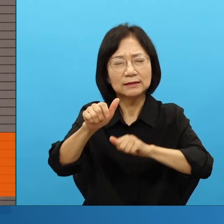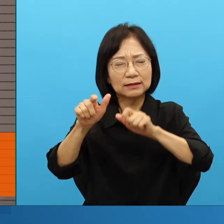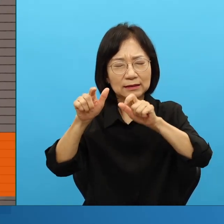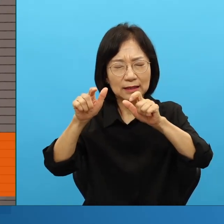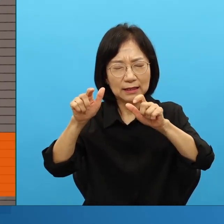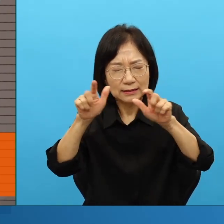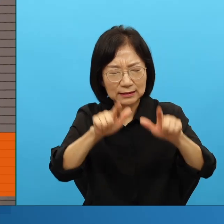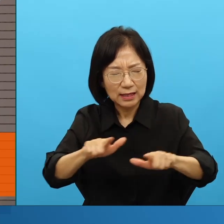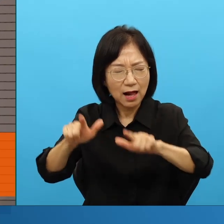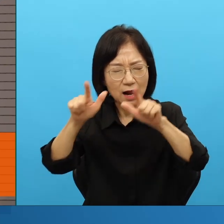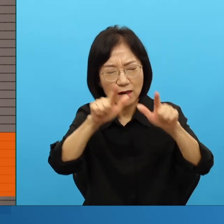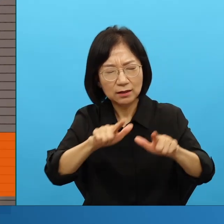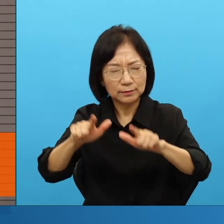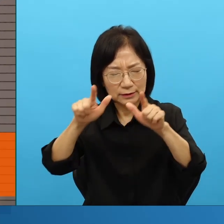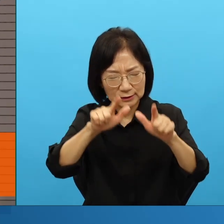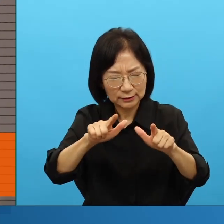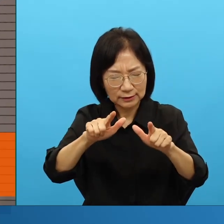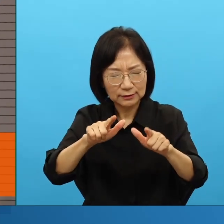愿神加给今天在万事前预备的